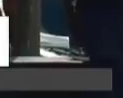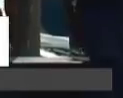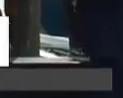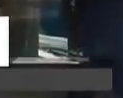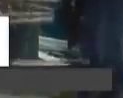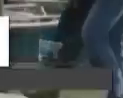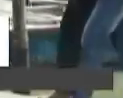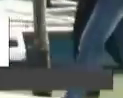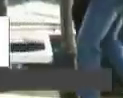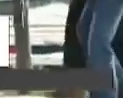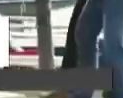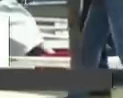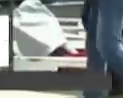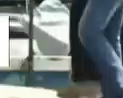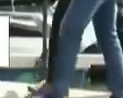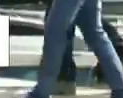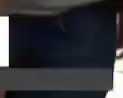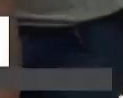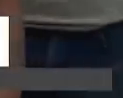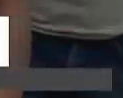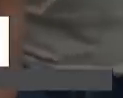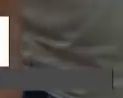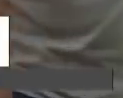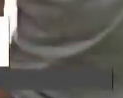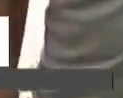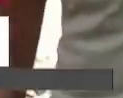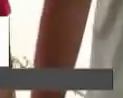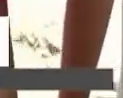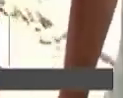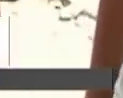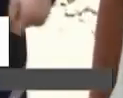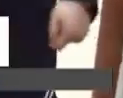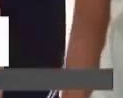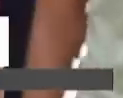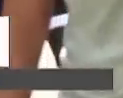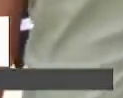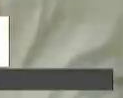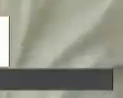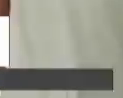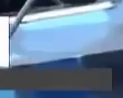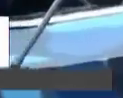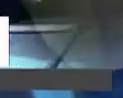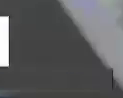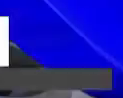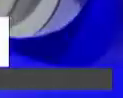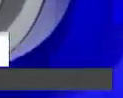Enam identiti mangsa kapal korek terbalik dikenal pasti.